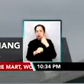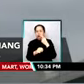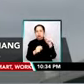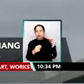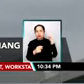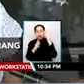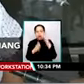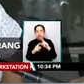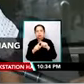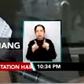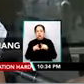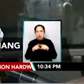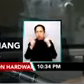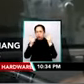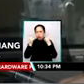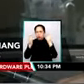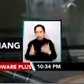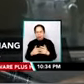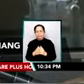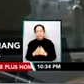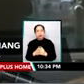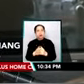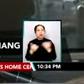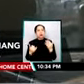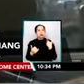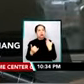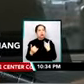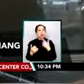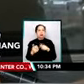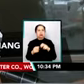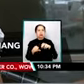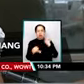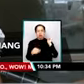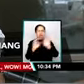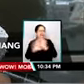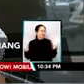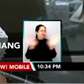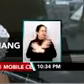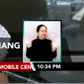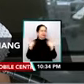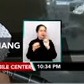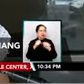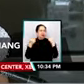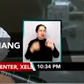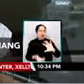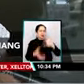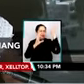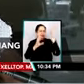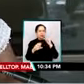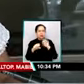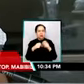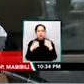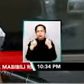sektor ng turismo. Sa ngayon kasi sir, meron po kaming nag-backout kasi dahil doon sa nangyari. So ngayon, tinatry pa rin